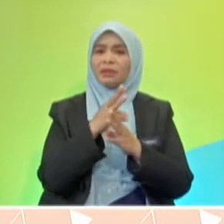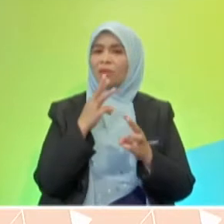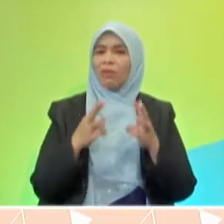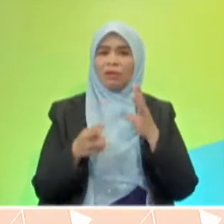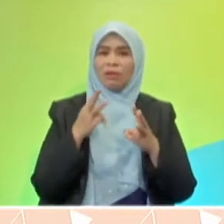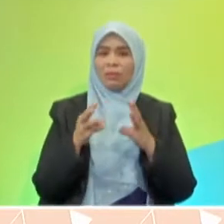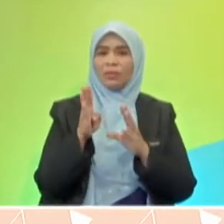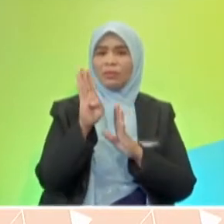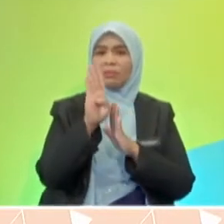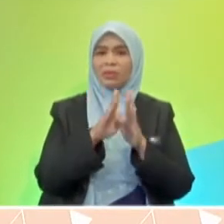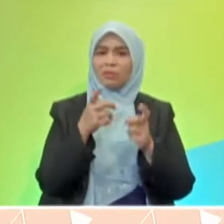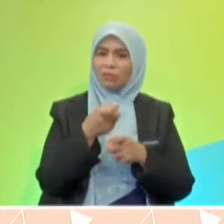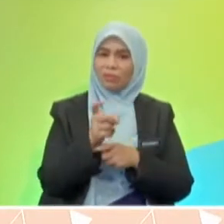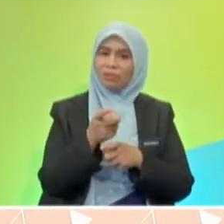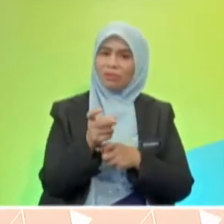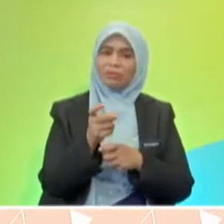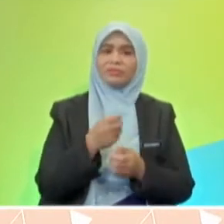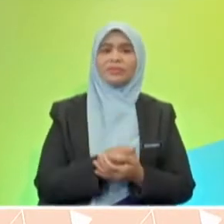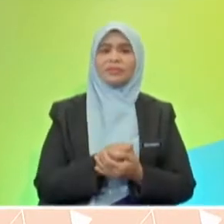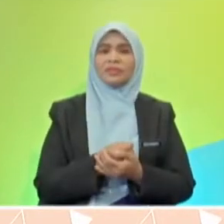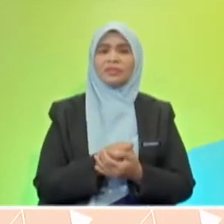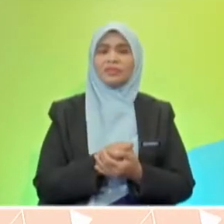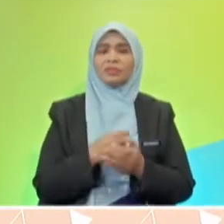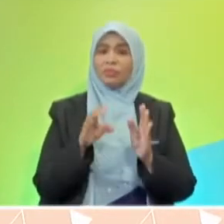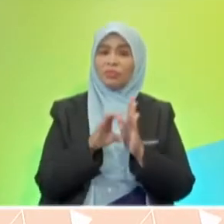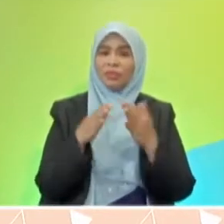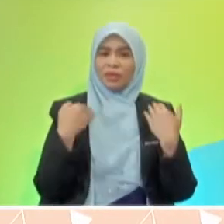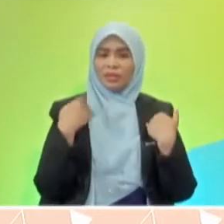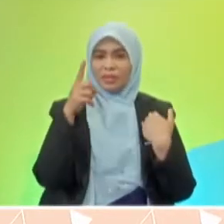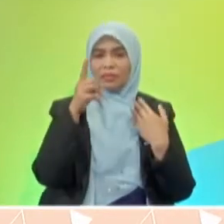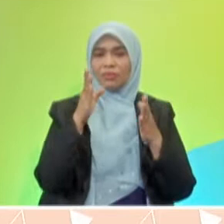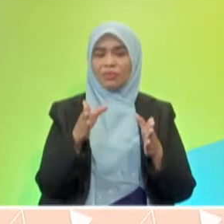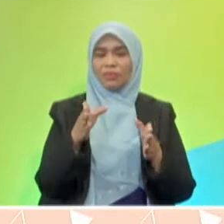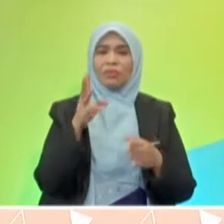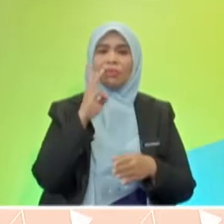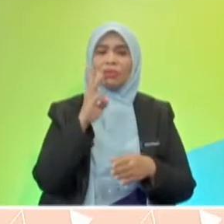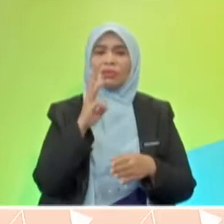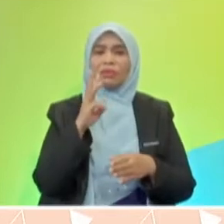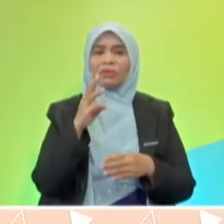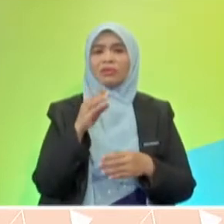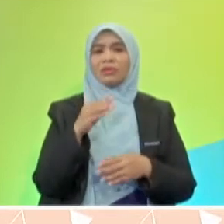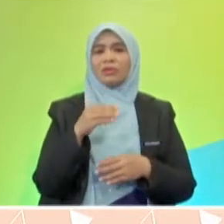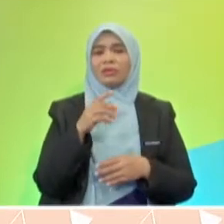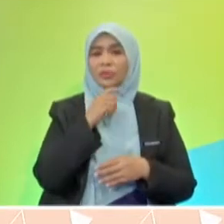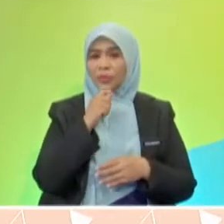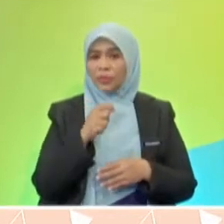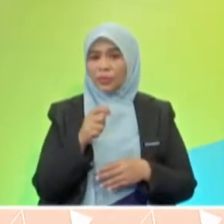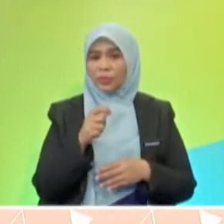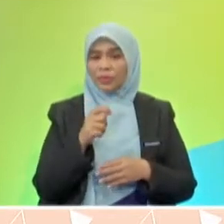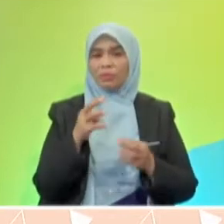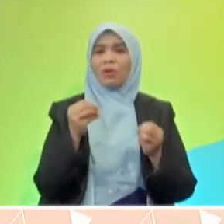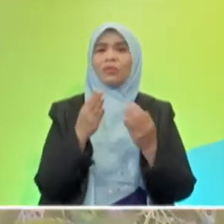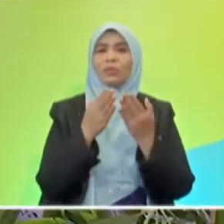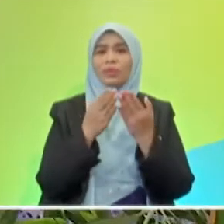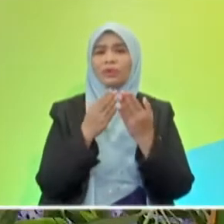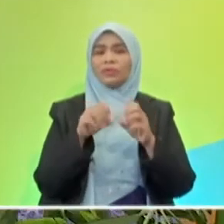keadaan yang mana seorang wanita tool telah meminta Rasulullah untuk mendoakannya dapat masuk ke surga